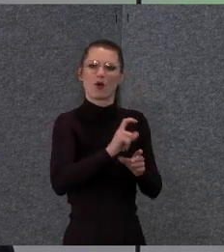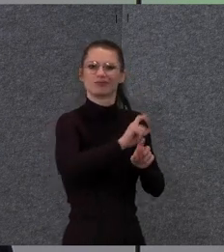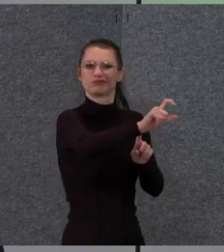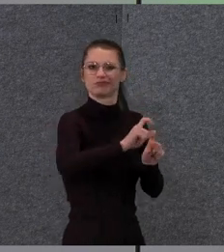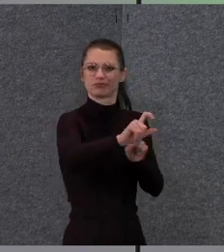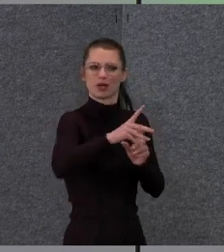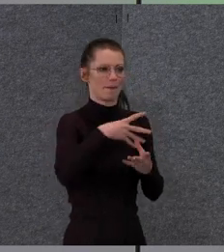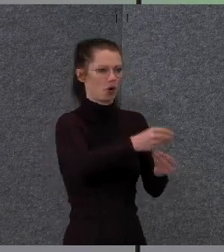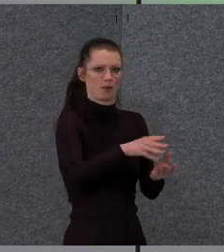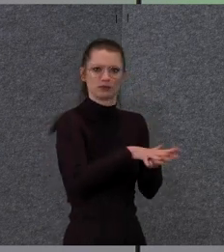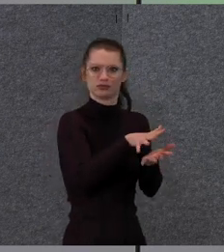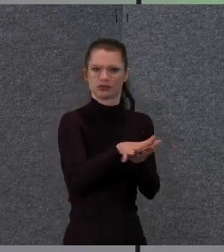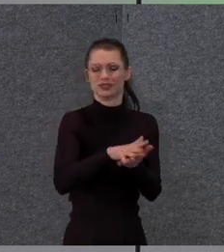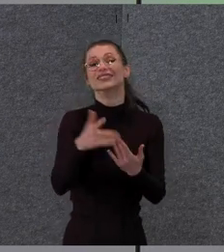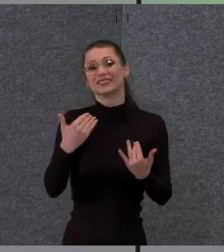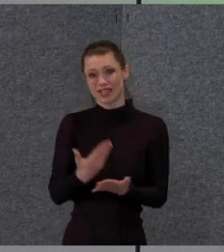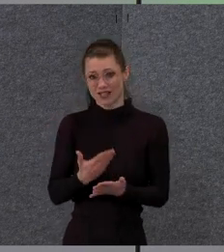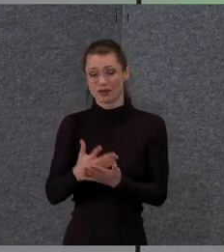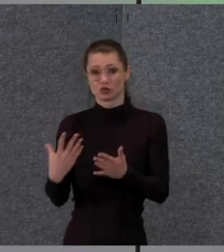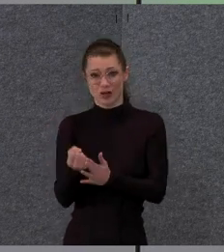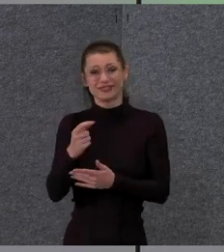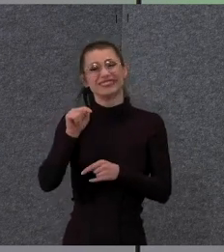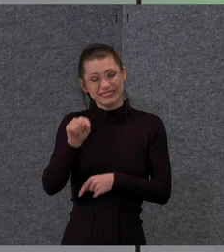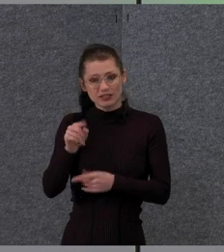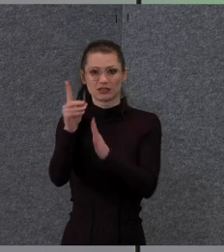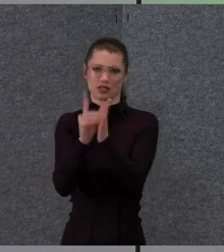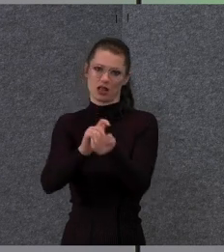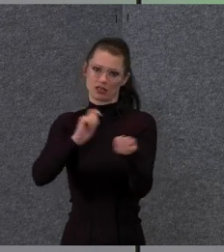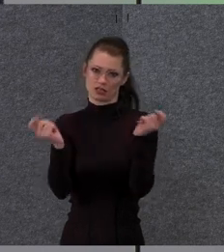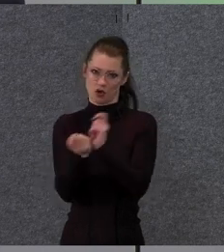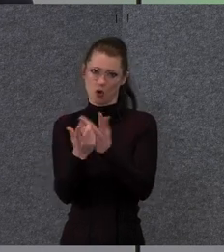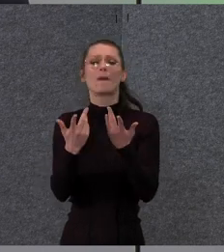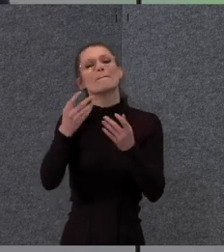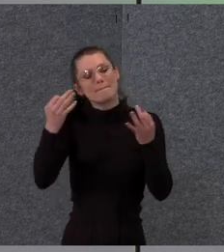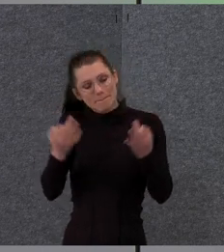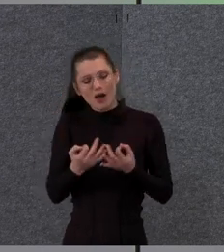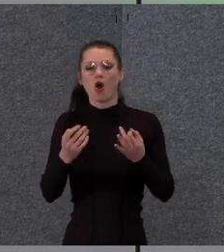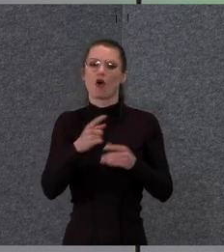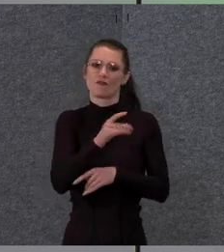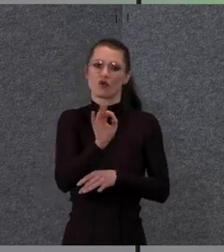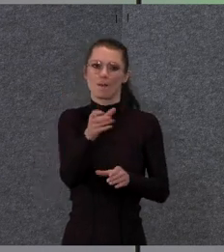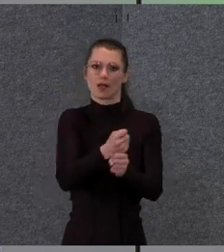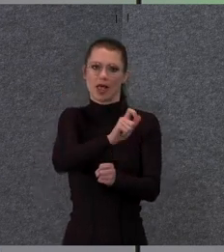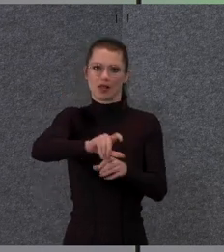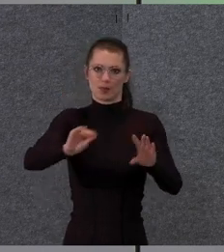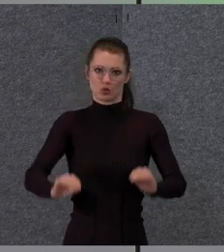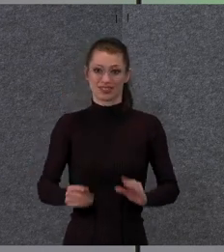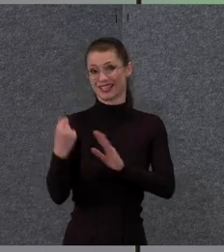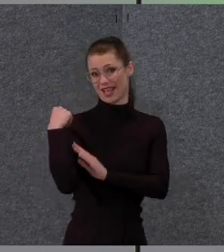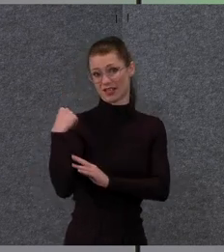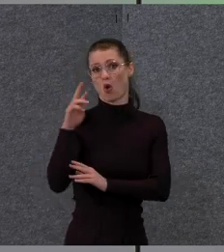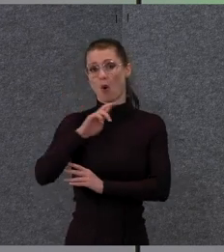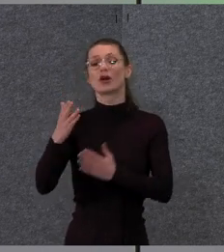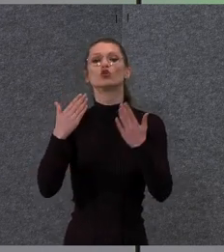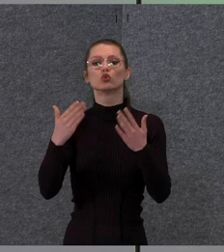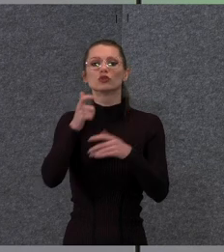Riesenproblem. Und wir müssen es schaffen, diese Digitalisierungsdividende für uns nutzbar zu machen. Gestern hat Robert in seinem Grußwort angesprochen, dass